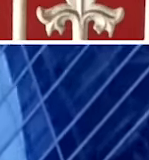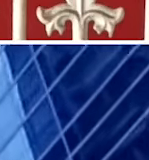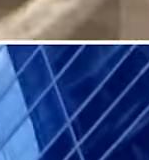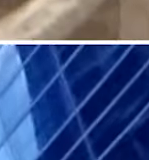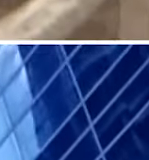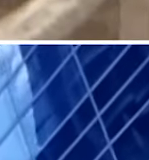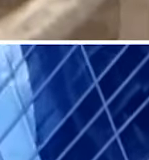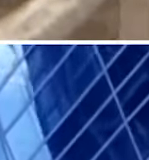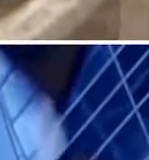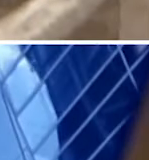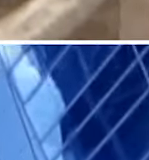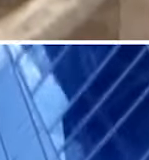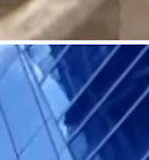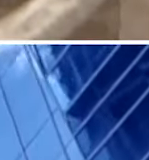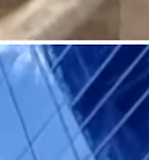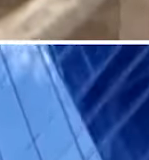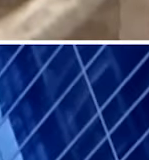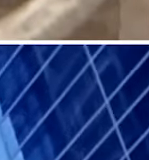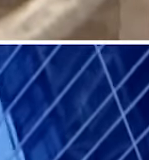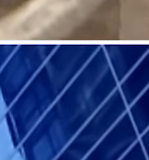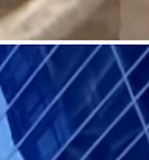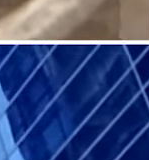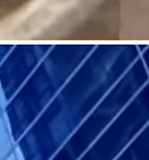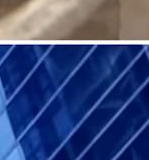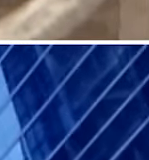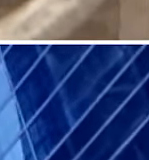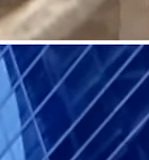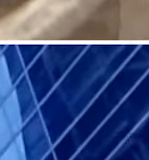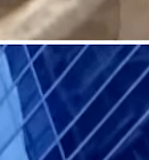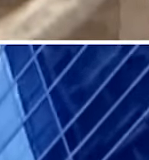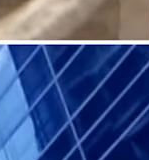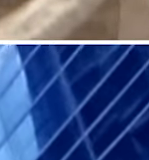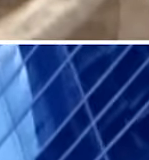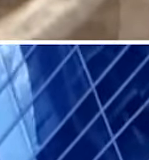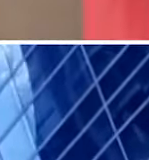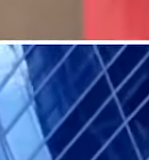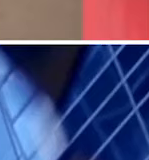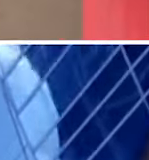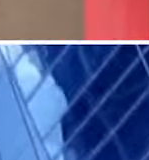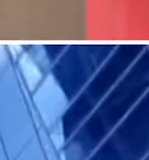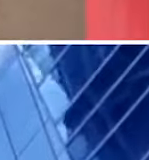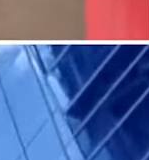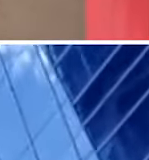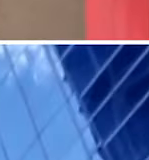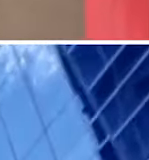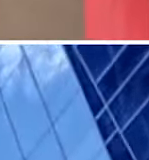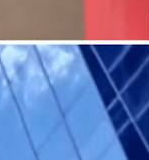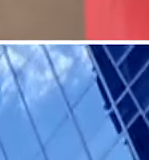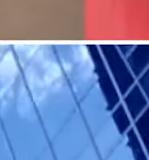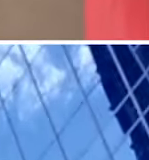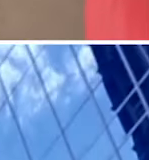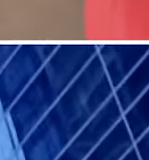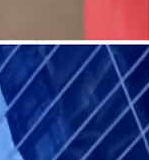ini kondisinya sepi, ditutup dan tidak tampak adanya aktivitas yang yang ada di dalam gedung